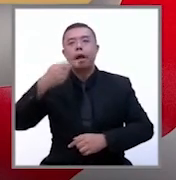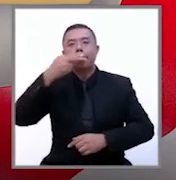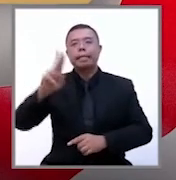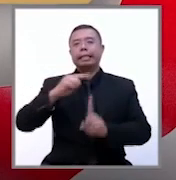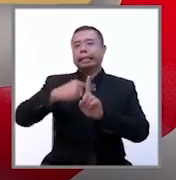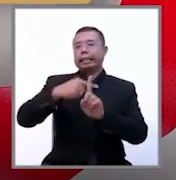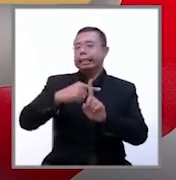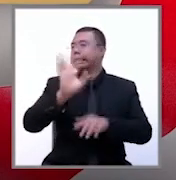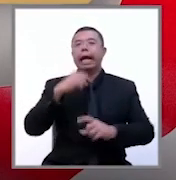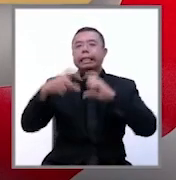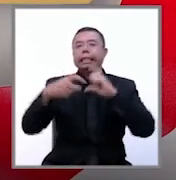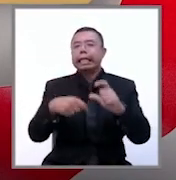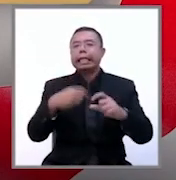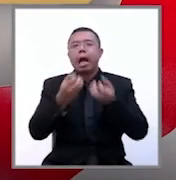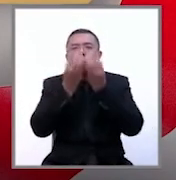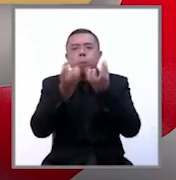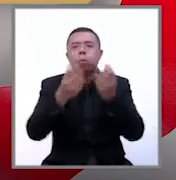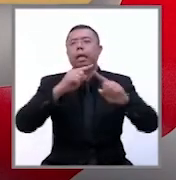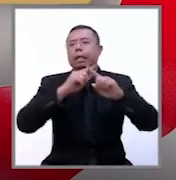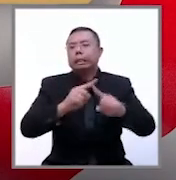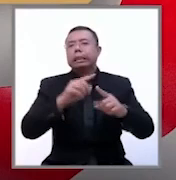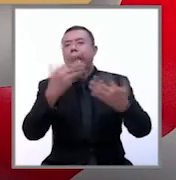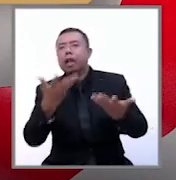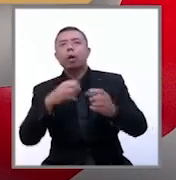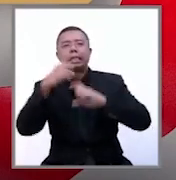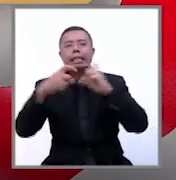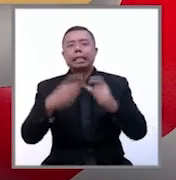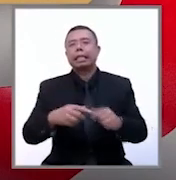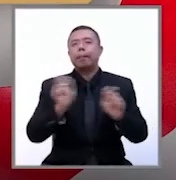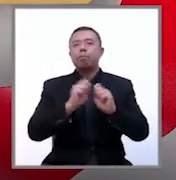memberikan narasi-narasi yang menakutkan kepada warga dan